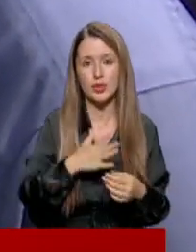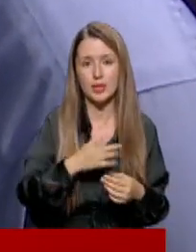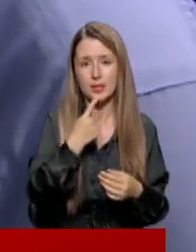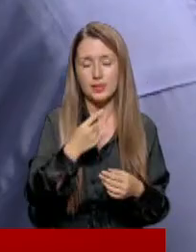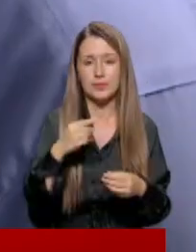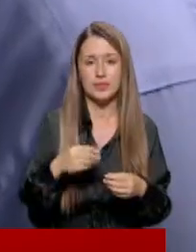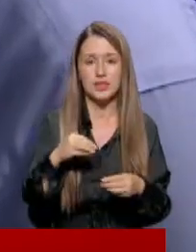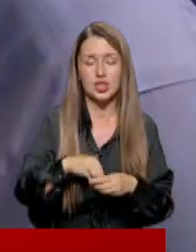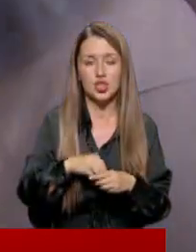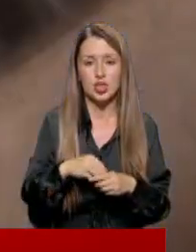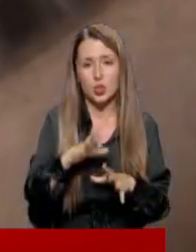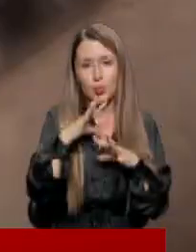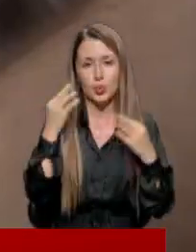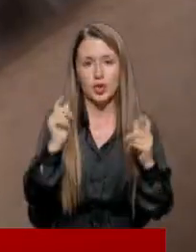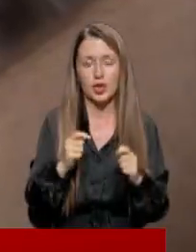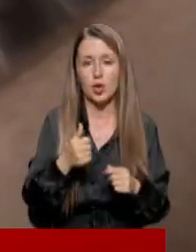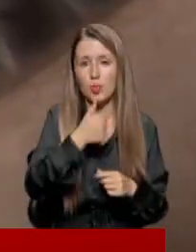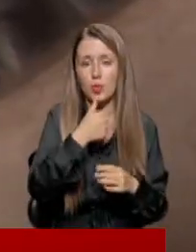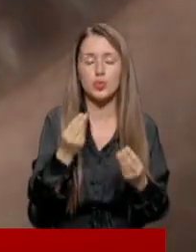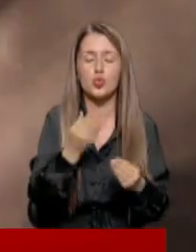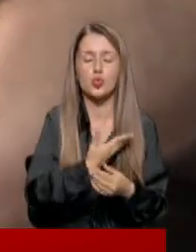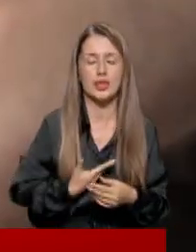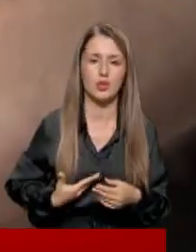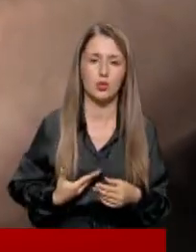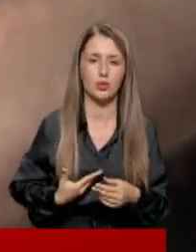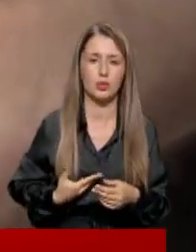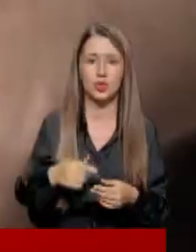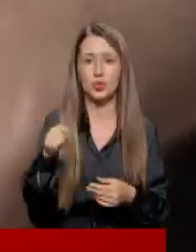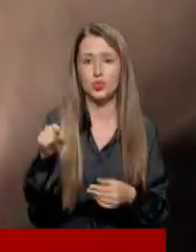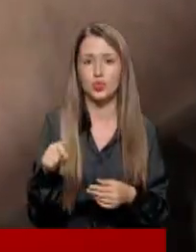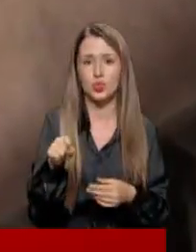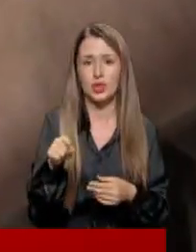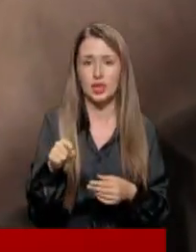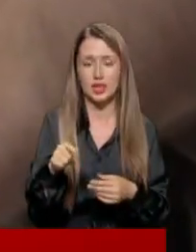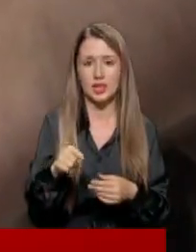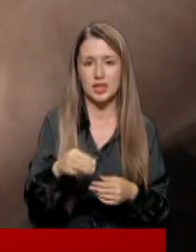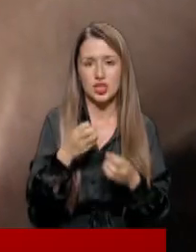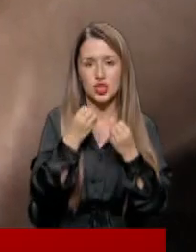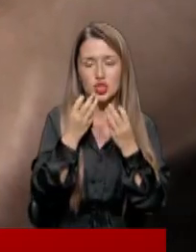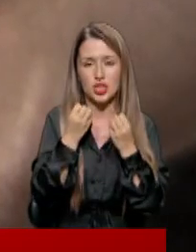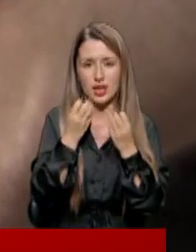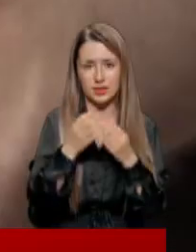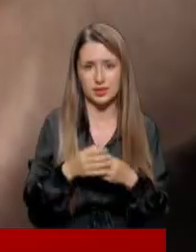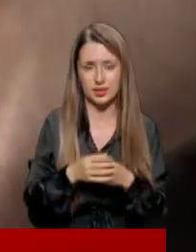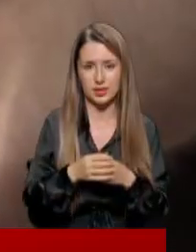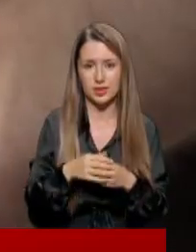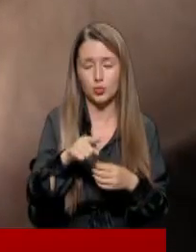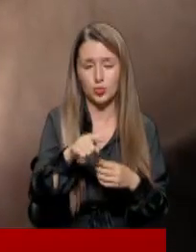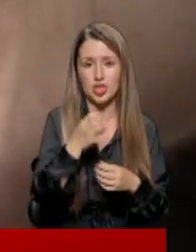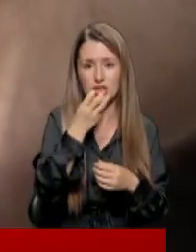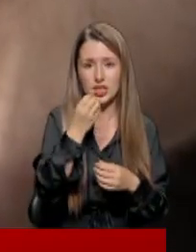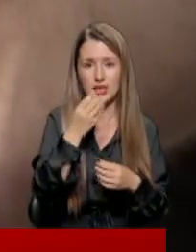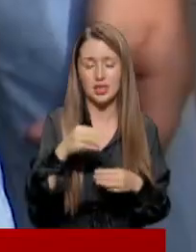için mutlu eden bir şey bunlar. Babamı çok seviyorum. Şuradaki iki çiçek ve şu